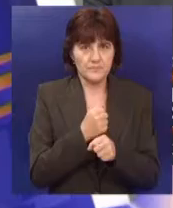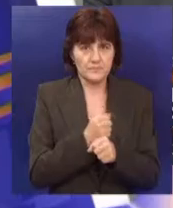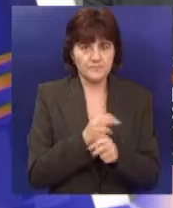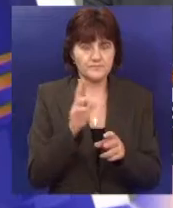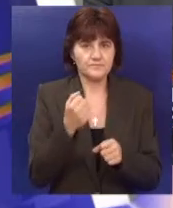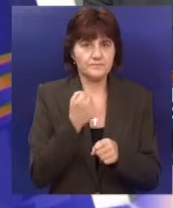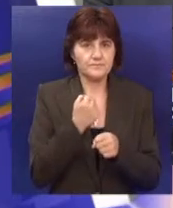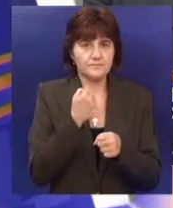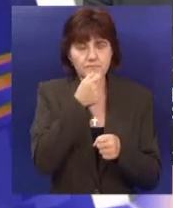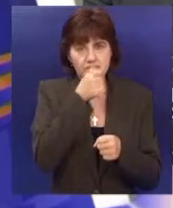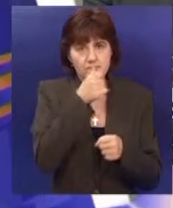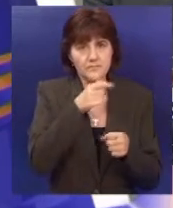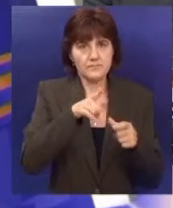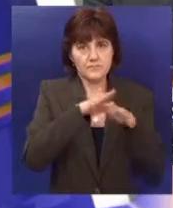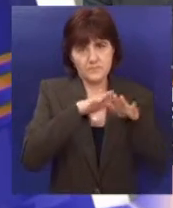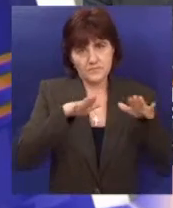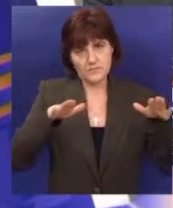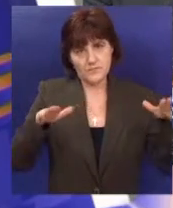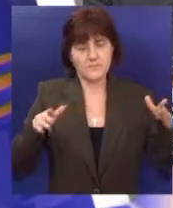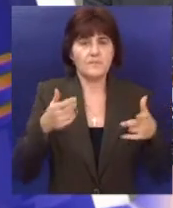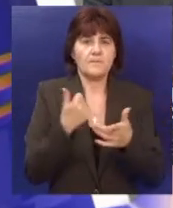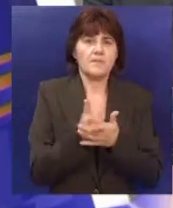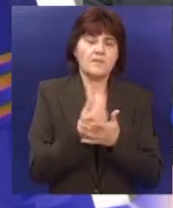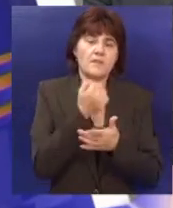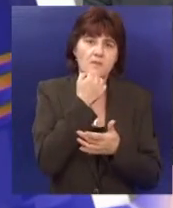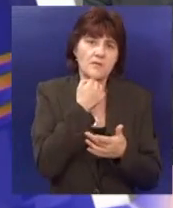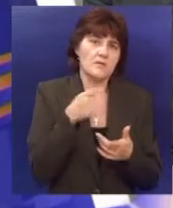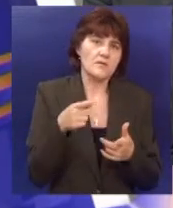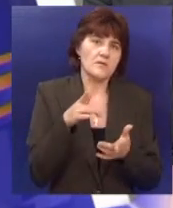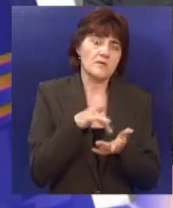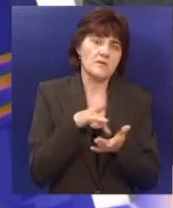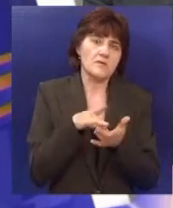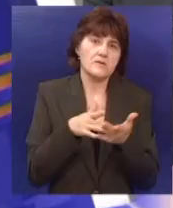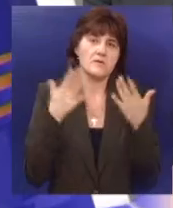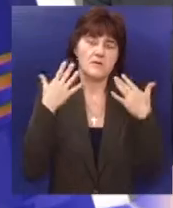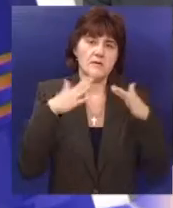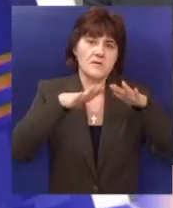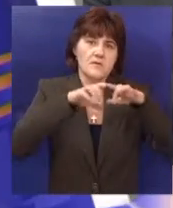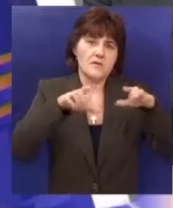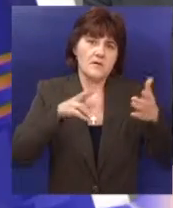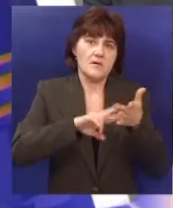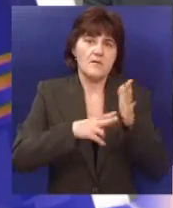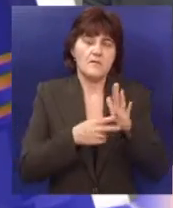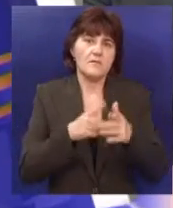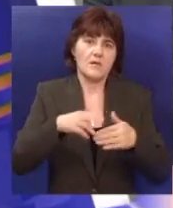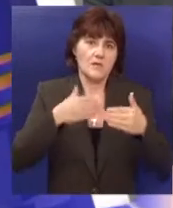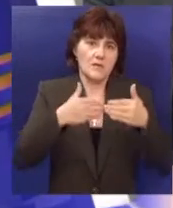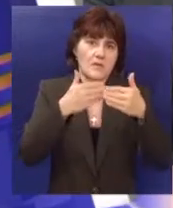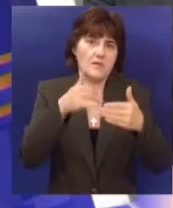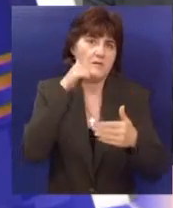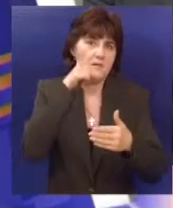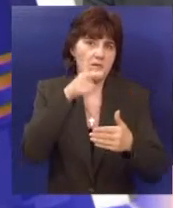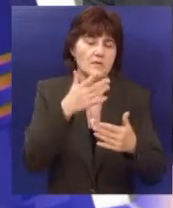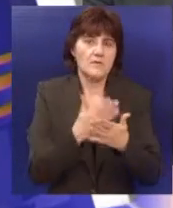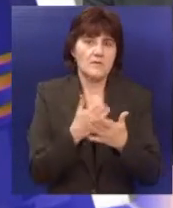izgradnji vodene površine. Ono što je bitno, mi smo tu planirali da centralni deo ove Dudove šume u narednom